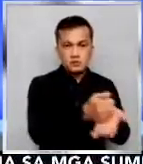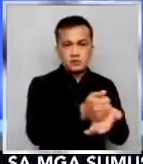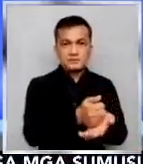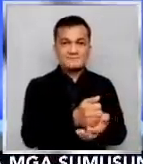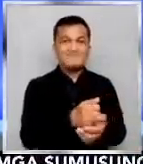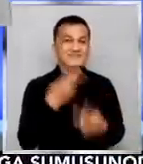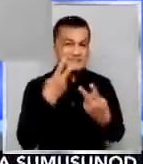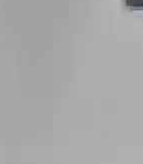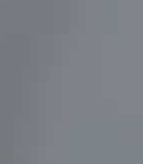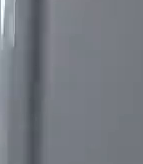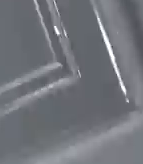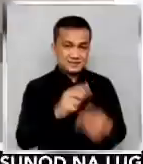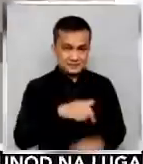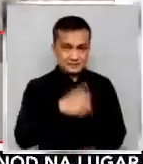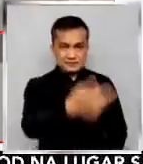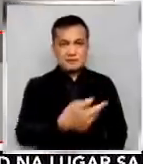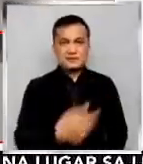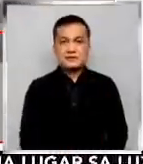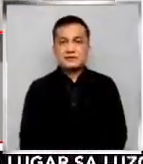Emil Sumangil.